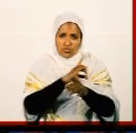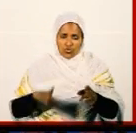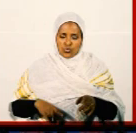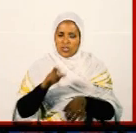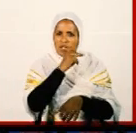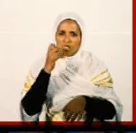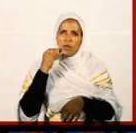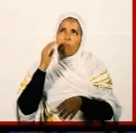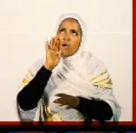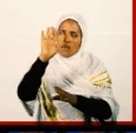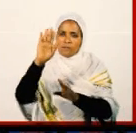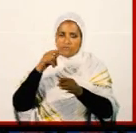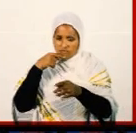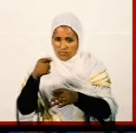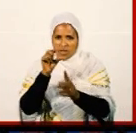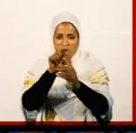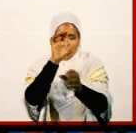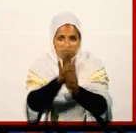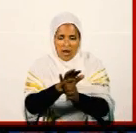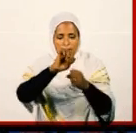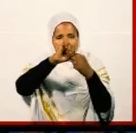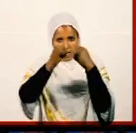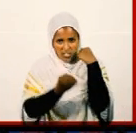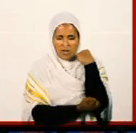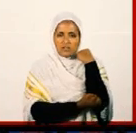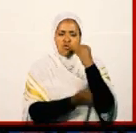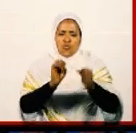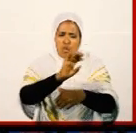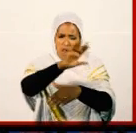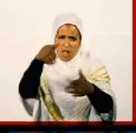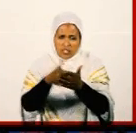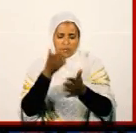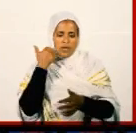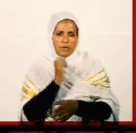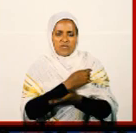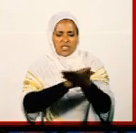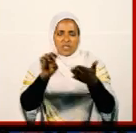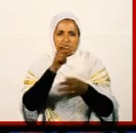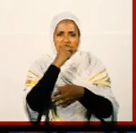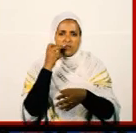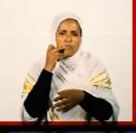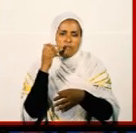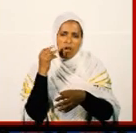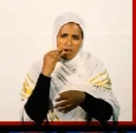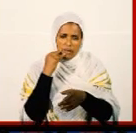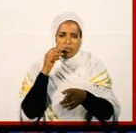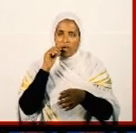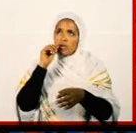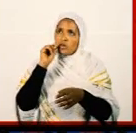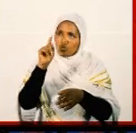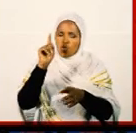ለወላዲተ አምላክ በገባላት ቃል ኪዳን መሰረት ሁላችንም ከእመቤታችን ከቅድስት ድንግል ማርያም ከርሷ የምናገኘው በረከት እጅግ የተለየ እንደሆነ